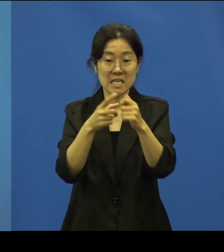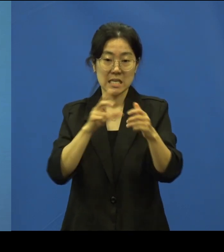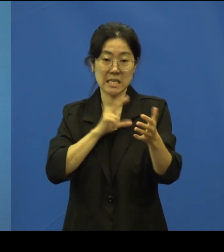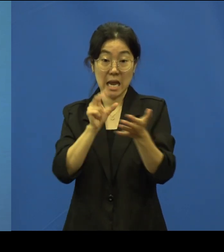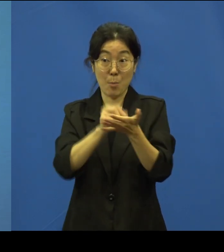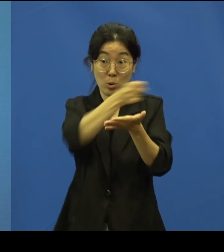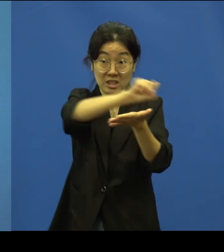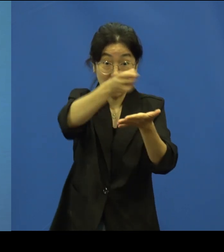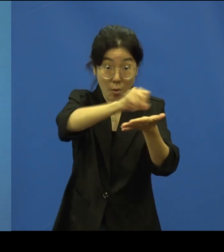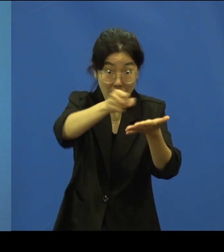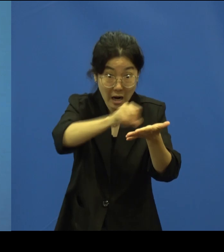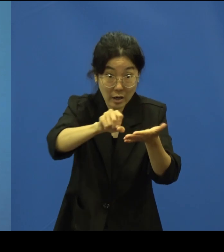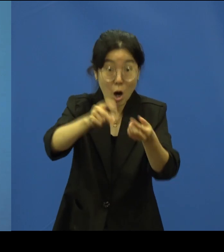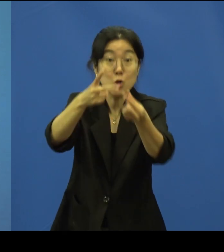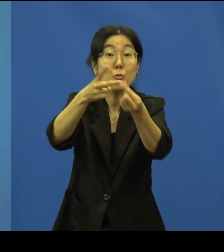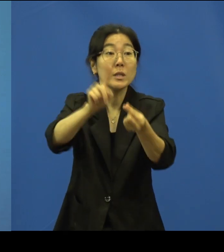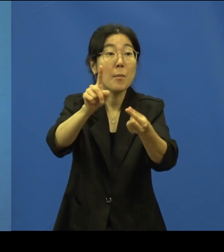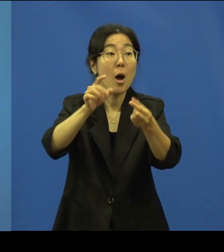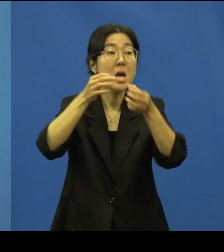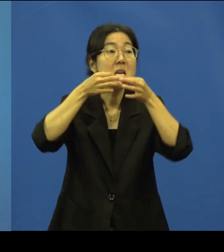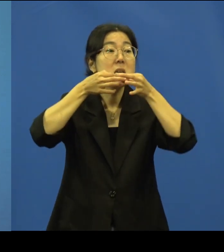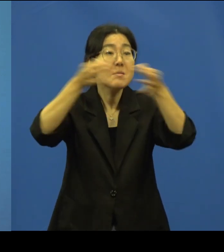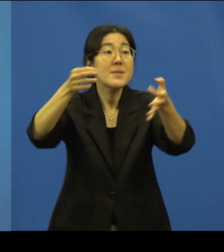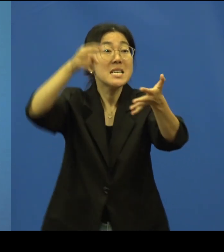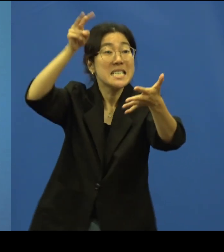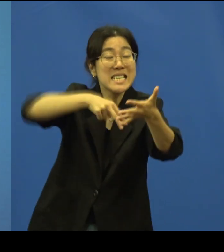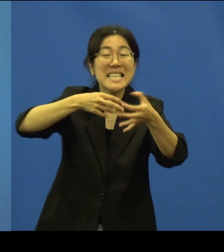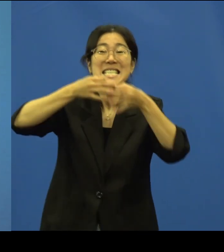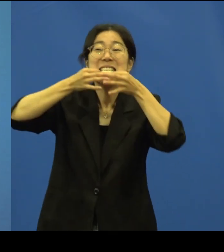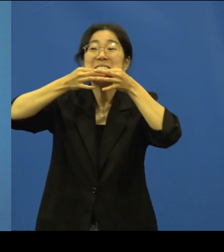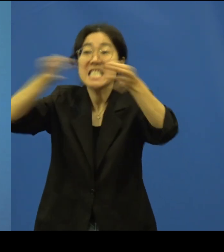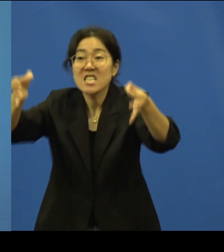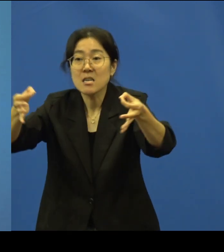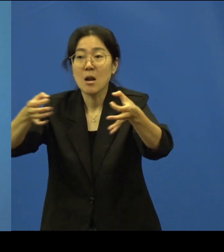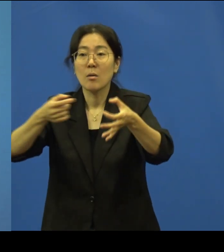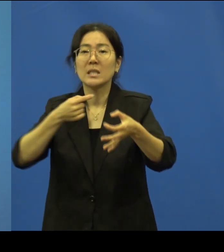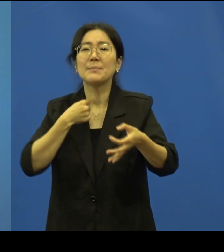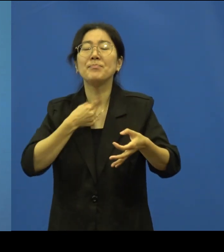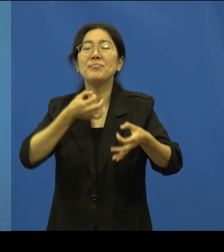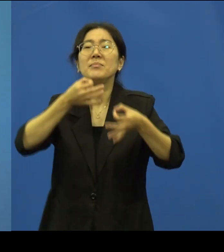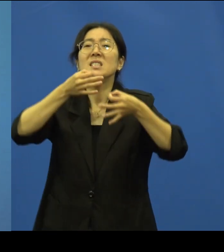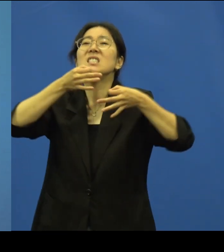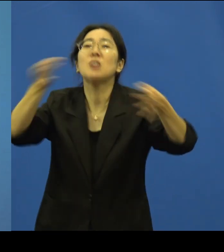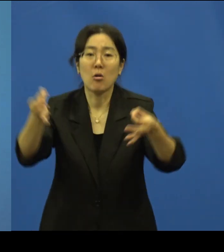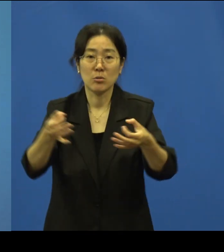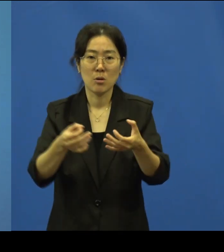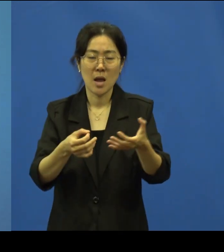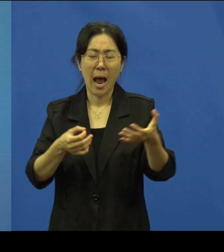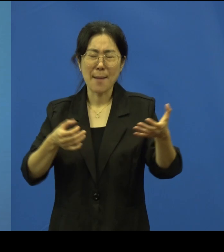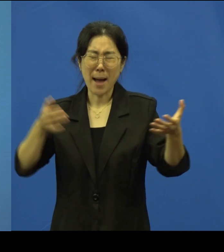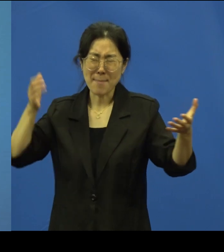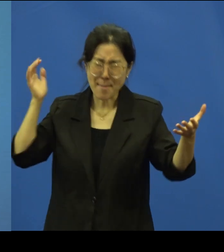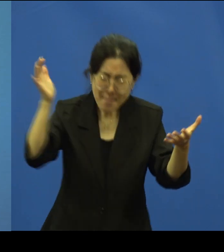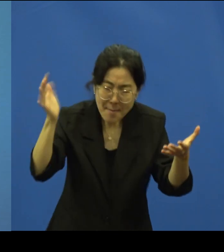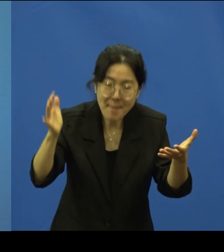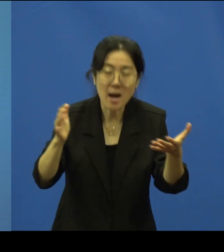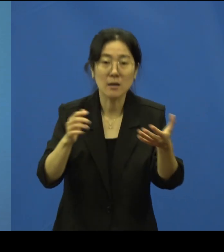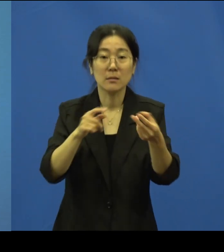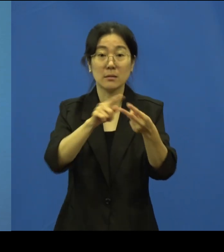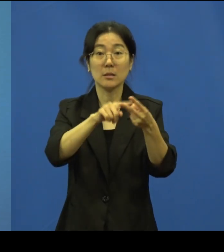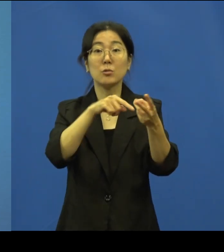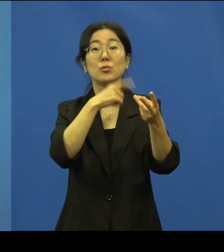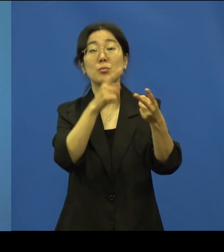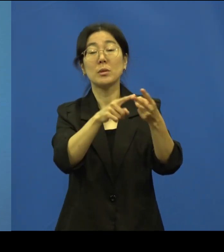내 목소리를 내서 읽으라는 거예요. 기도하라는 거야. 내가 목소리를 내서 하나님께 말이죠. 그리고